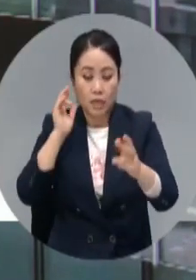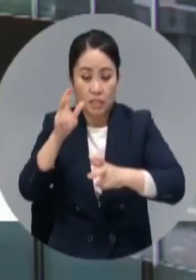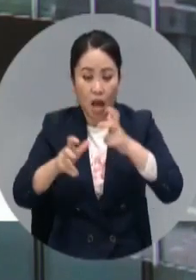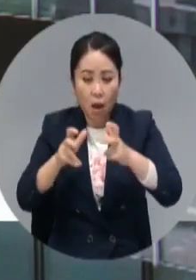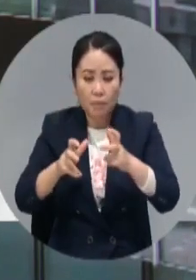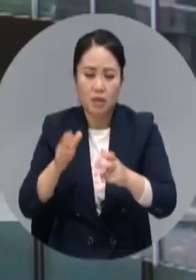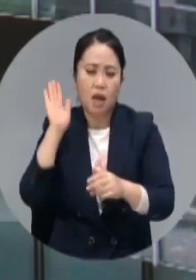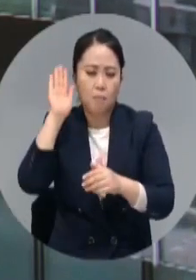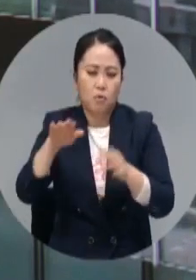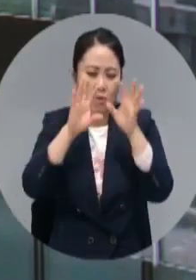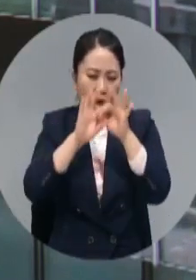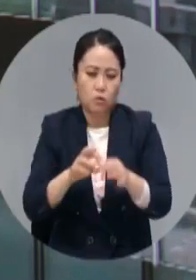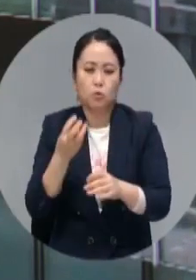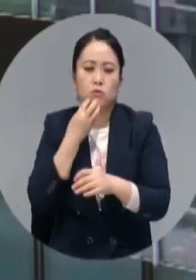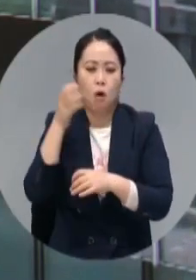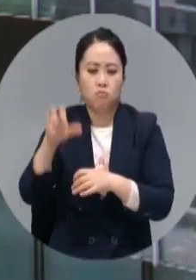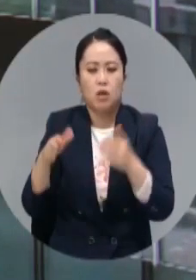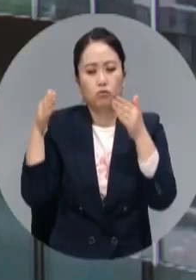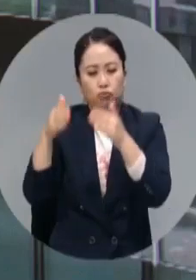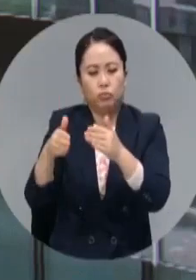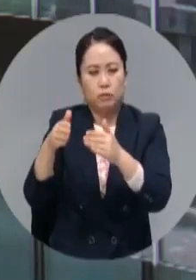나오고 있습니다 첫소식